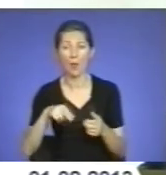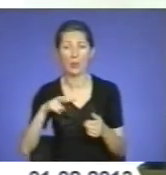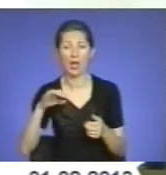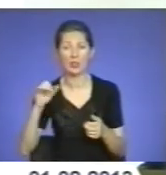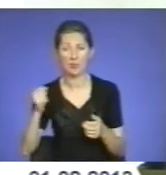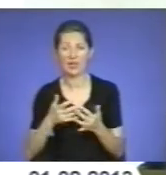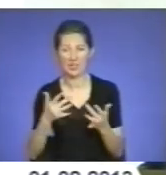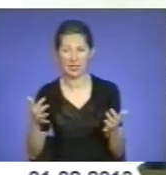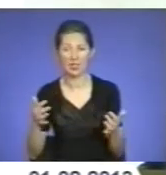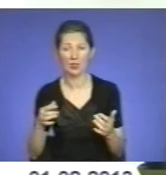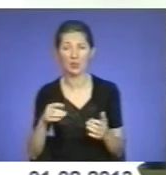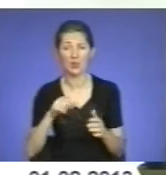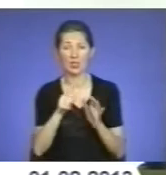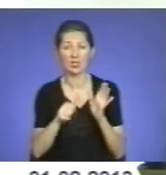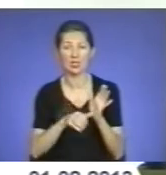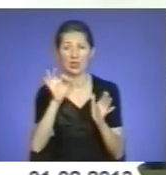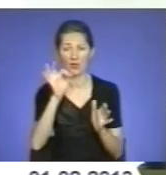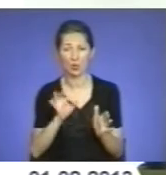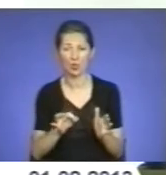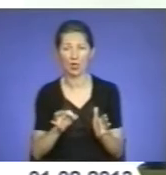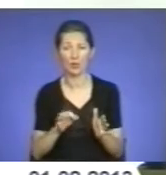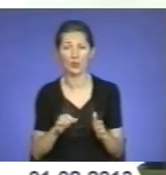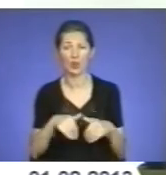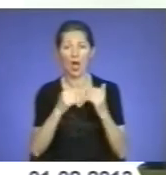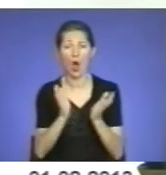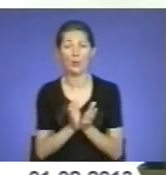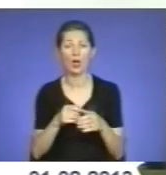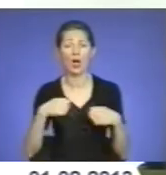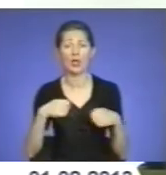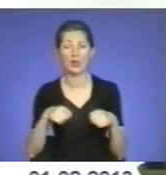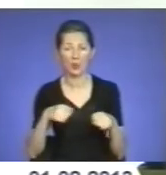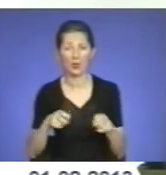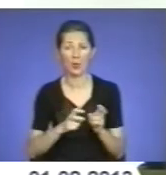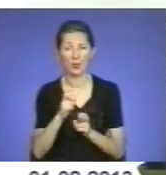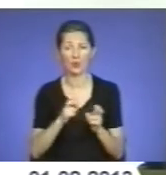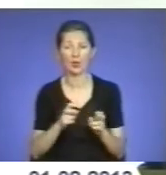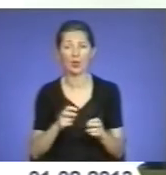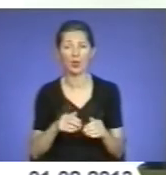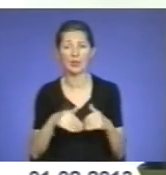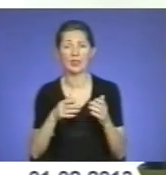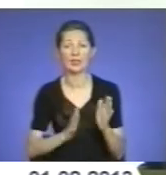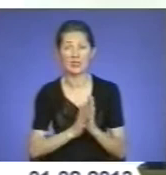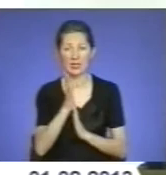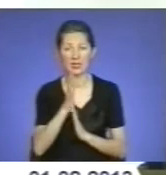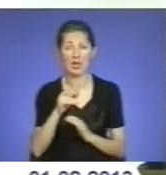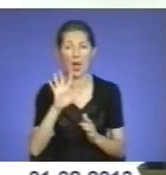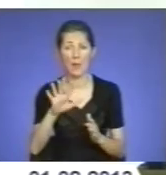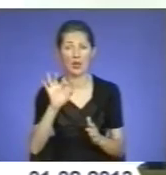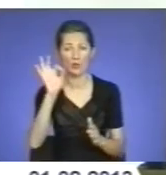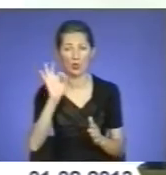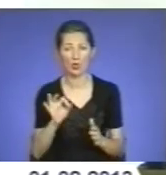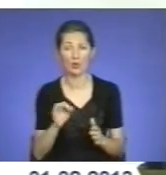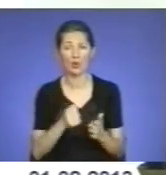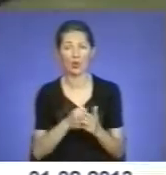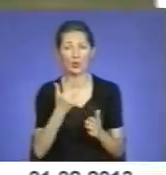мінеральної продукції на 16%. Обсяг реалізованої промислової продукції зріс на 7,5% до 3,4